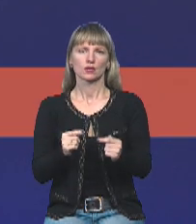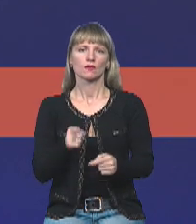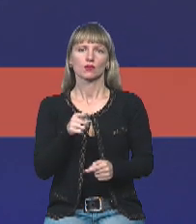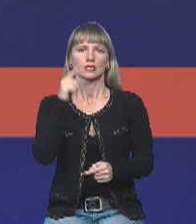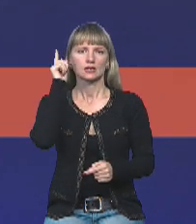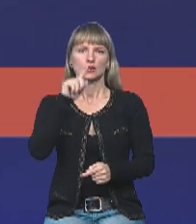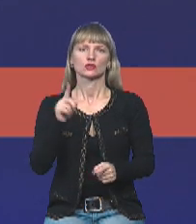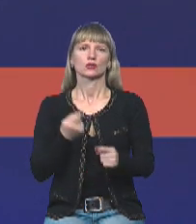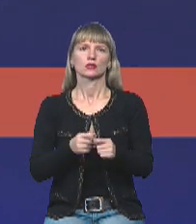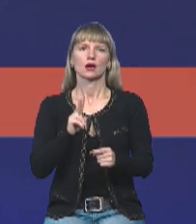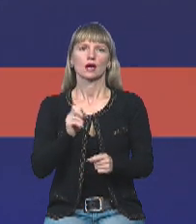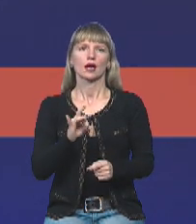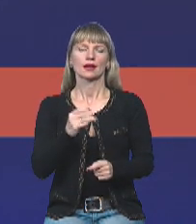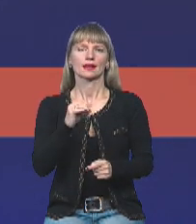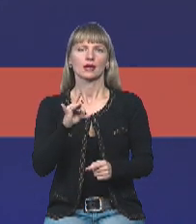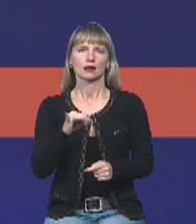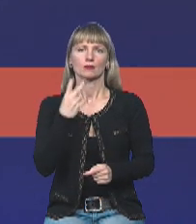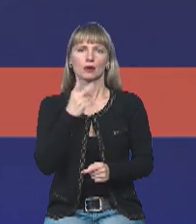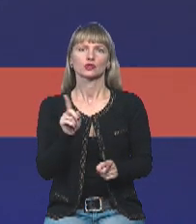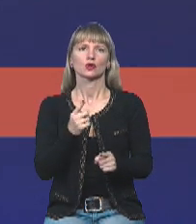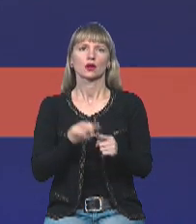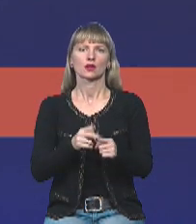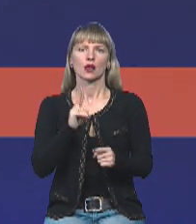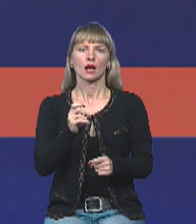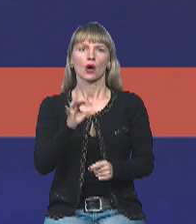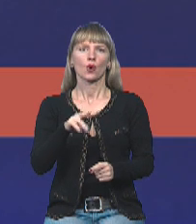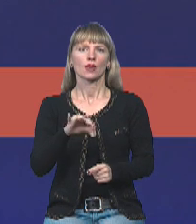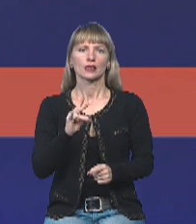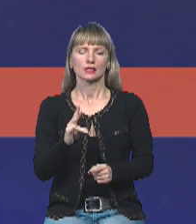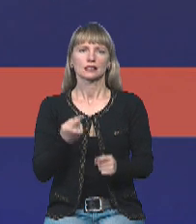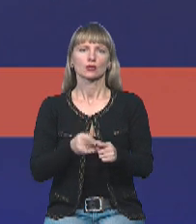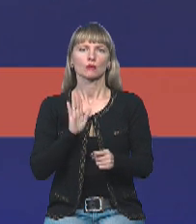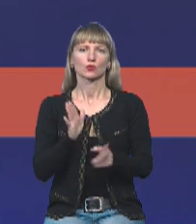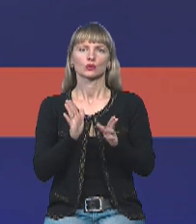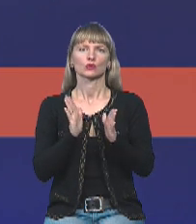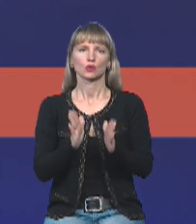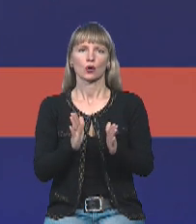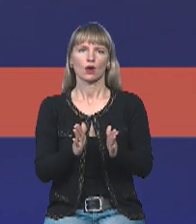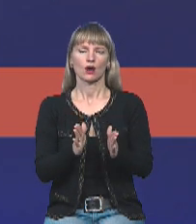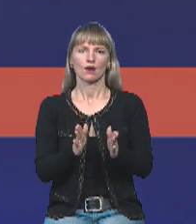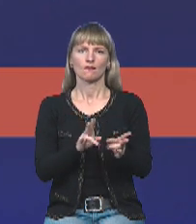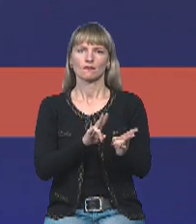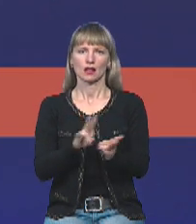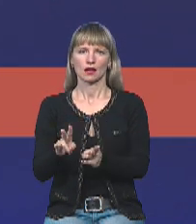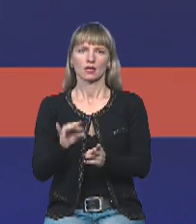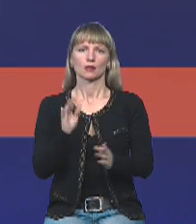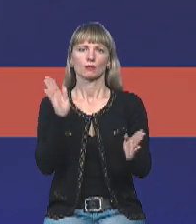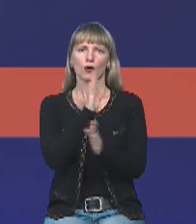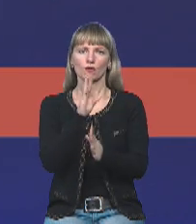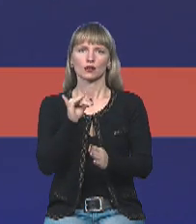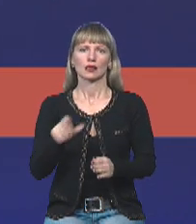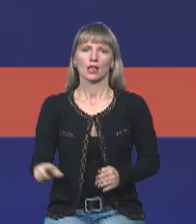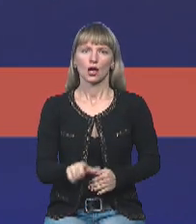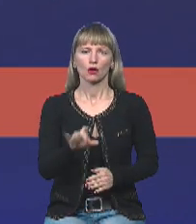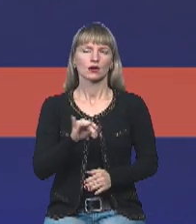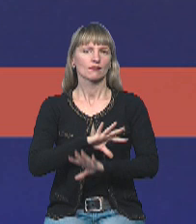таке кар'єри, вони бачать, що таке каолін, що з цього буде лише лихо і домівкам, і дорогам, і повітрю, і здоров'я,